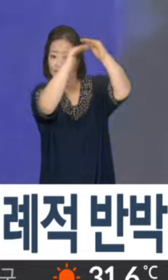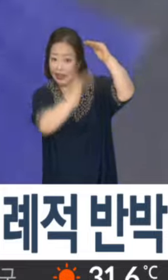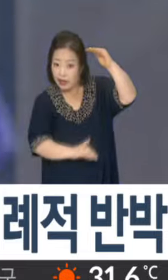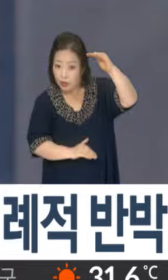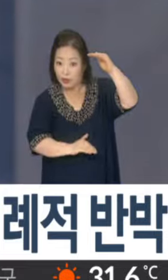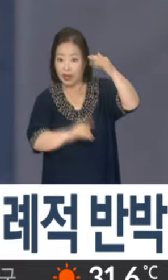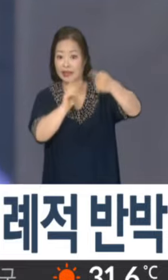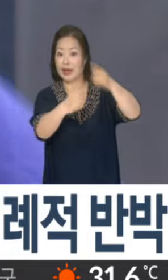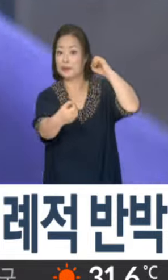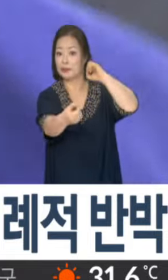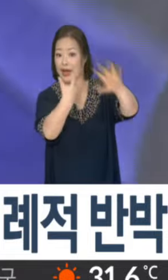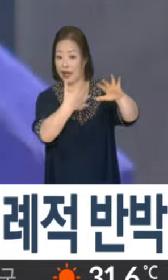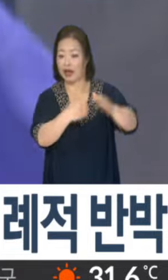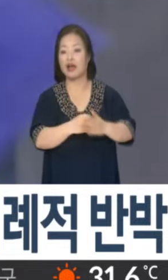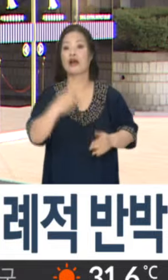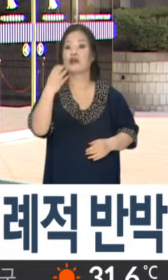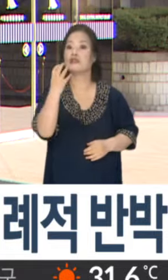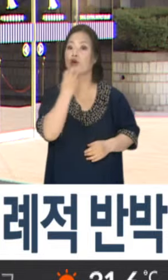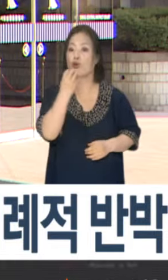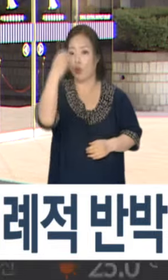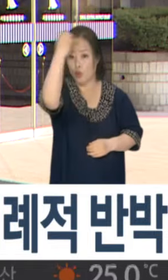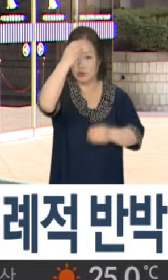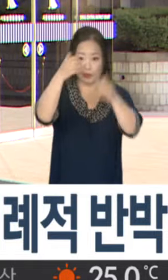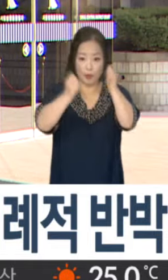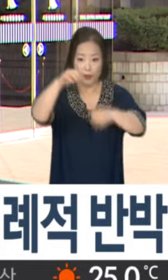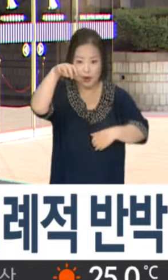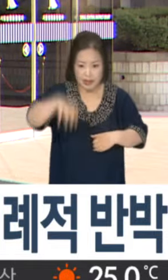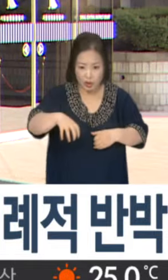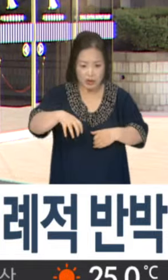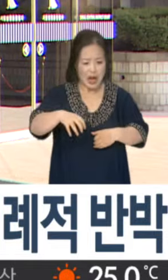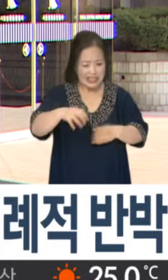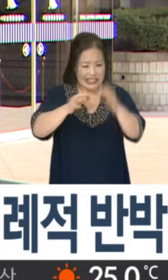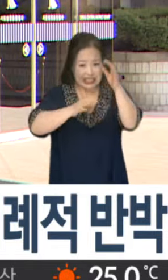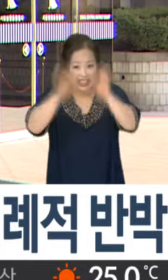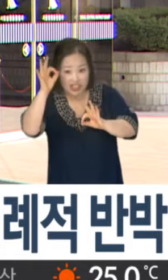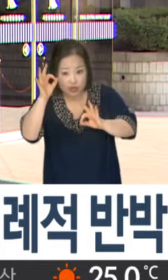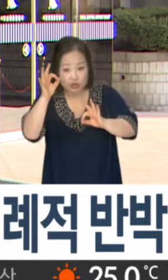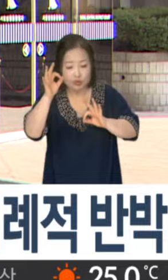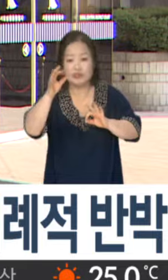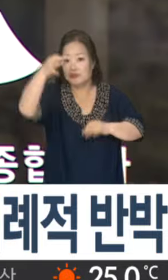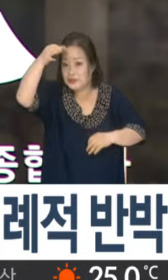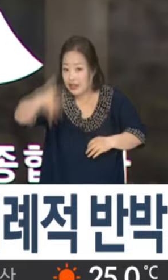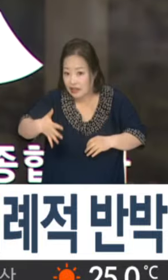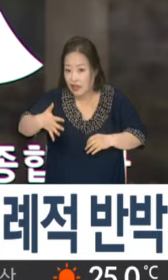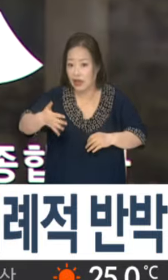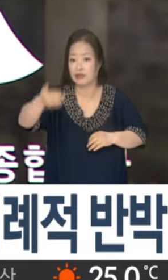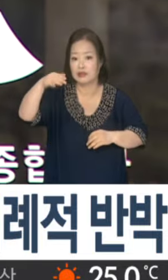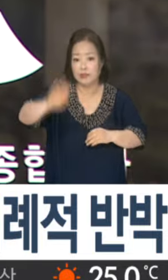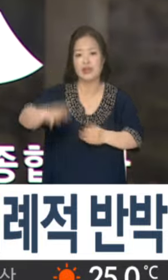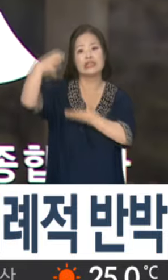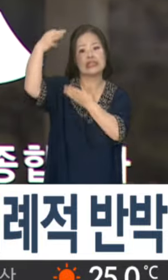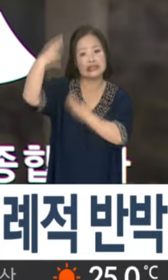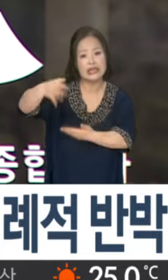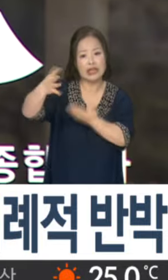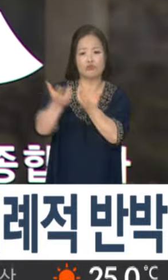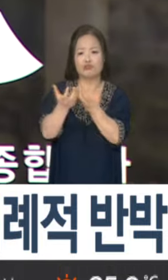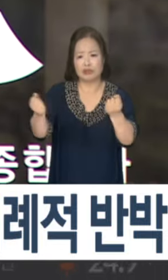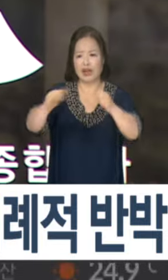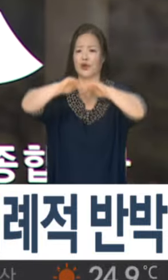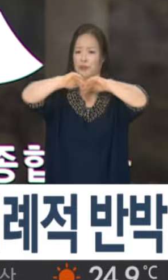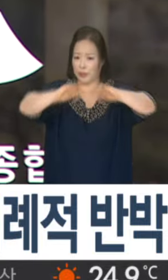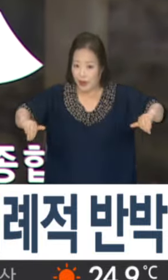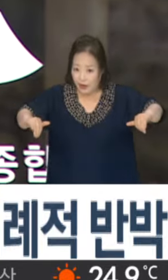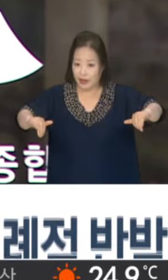겁니다 서울 고법은 계산후 발견에 송구하다서도 고친 부분이 최종 재산분할에 영향을 미치는 사안이